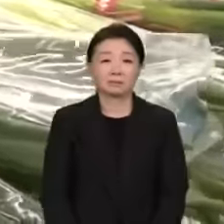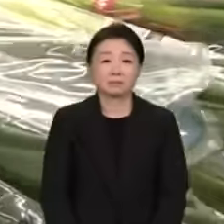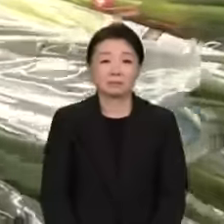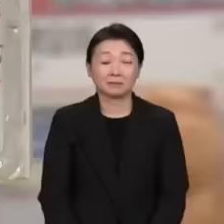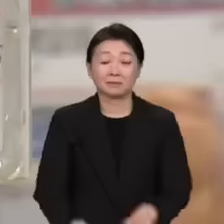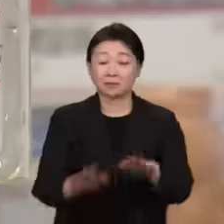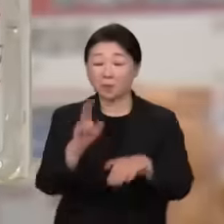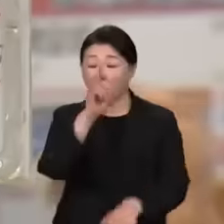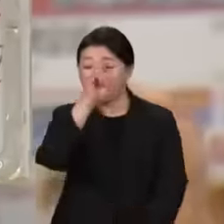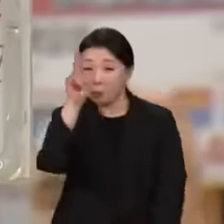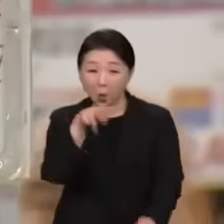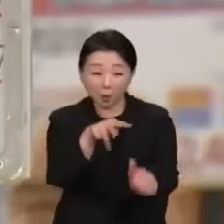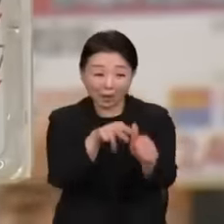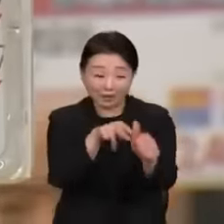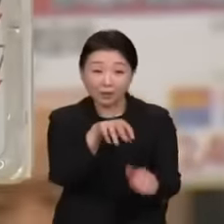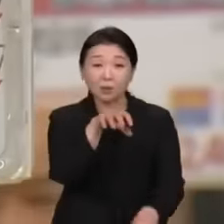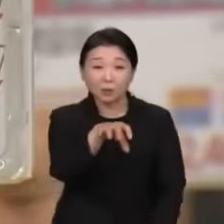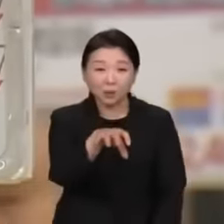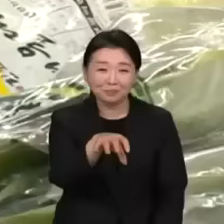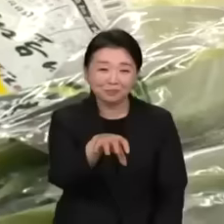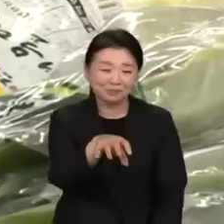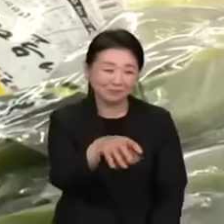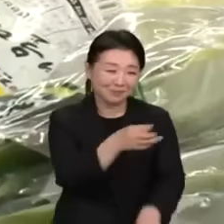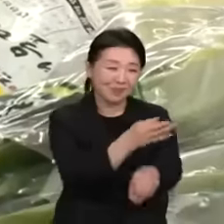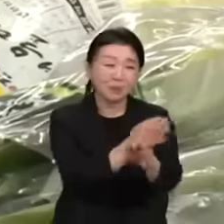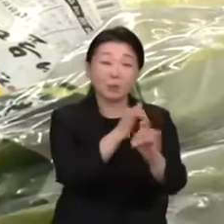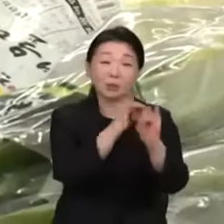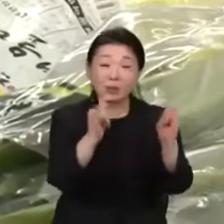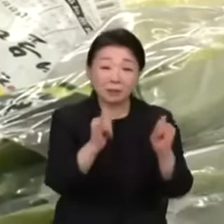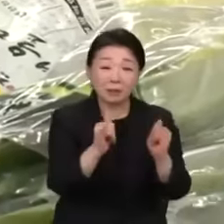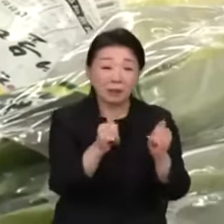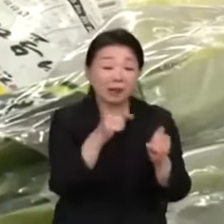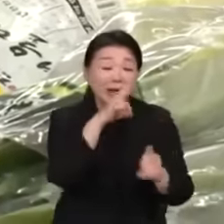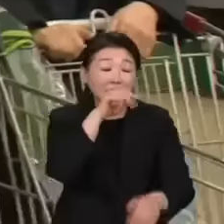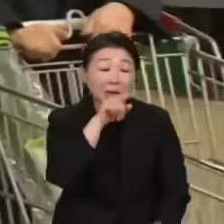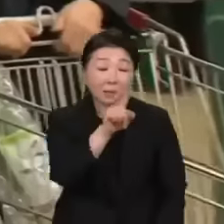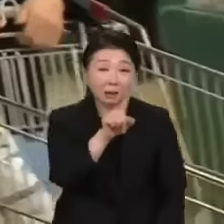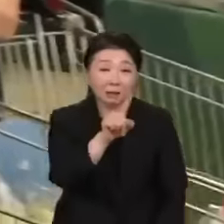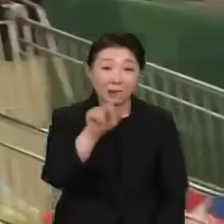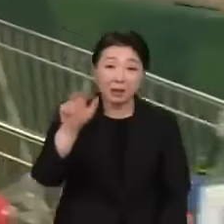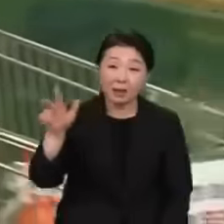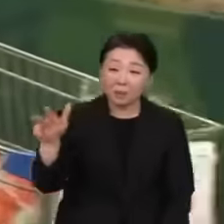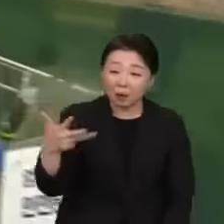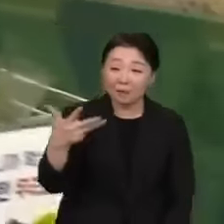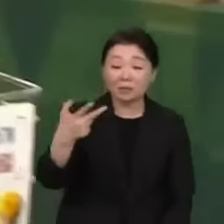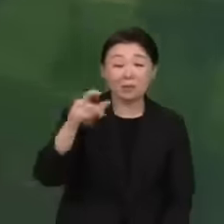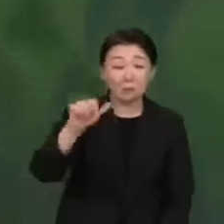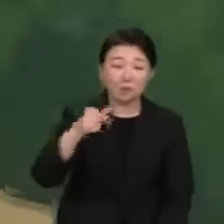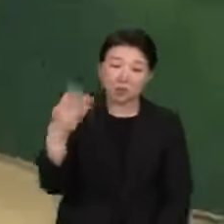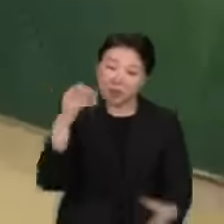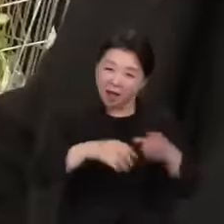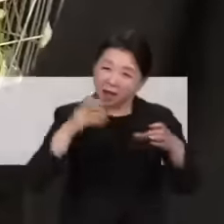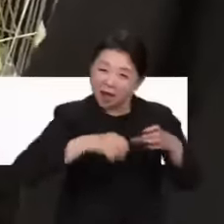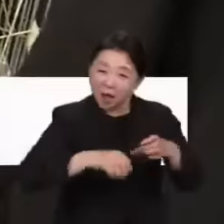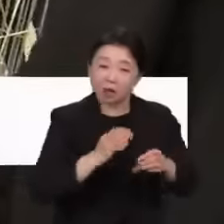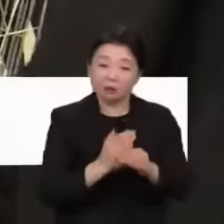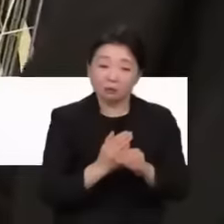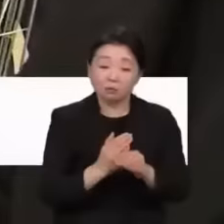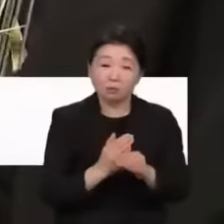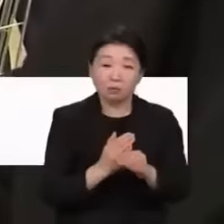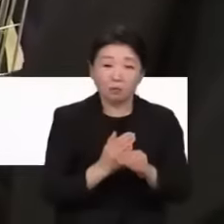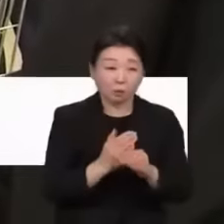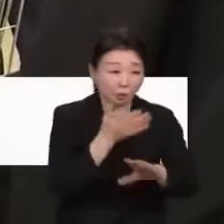오늘 오후 한 마트에서 소비자들이 한 단에 875원짜리 대파를 너도나도 골라담고 있습니다. 3분의 1 가격도 안